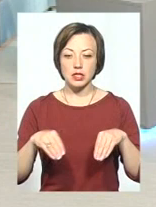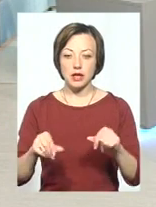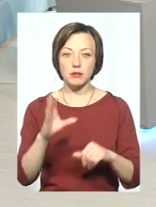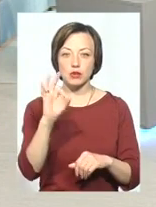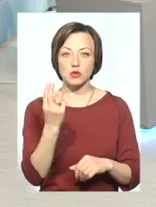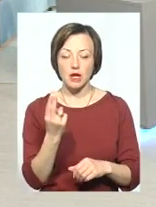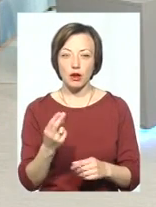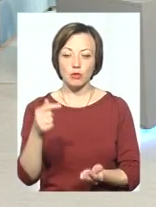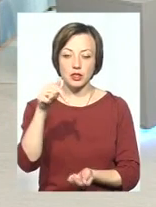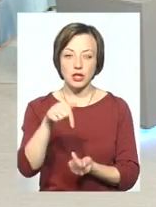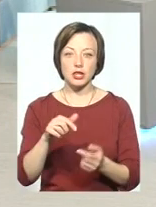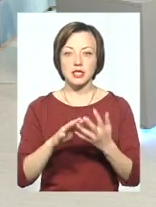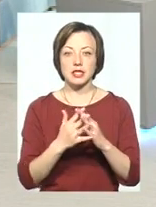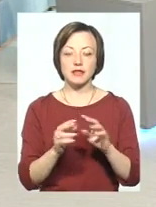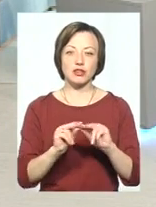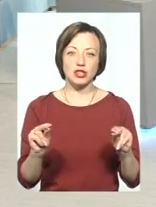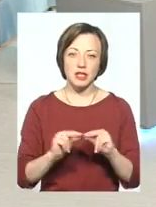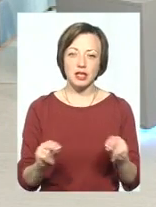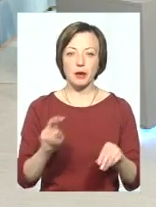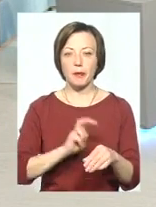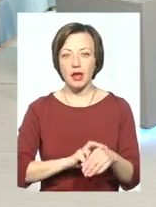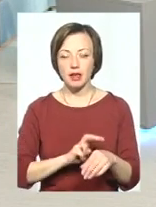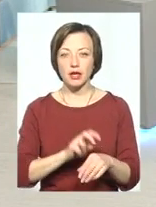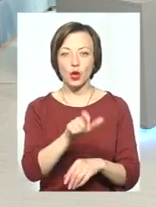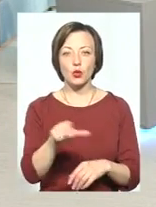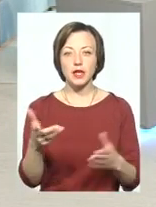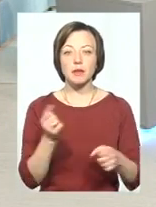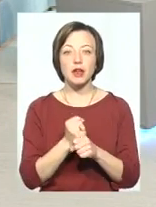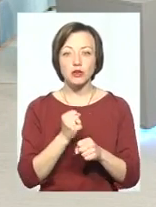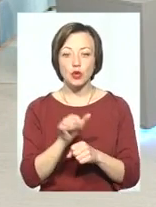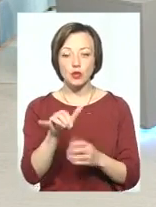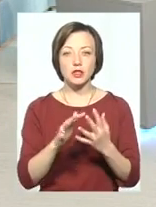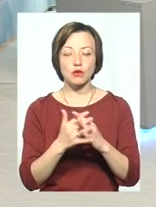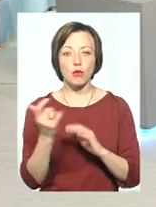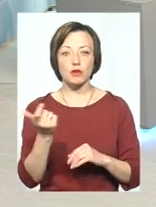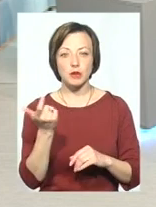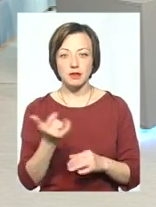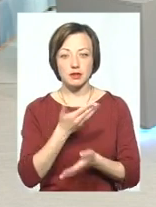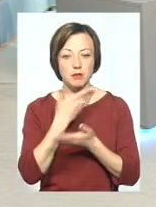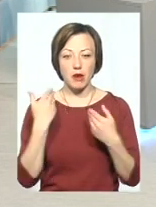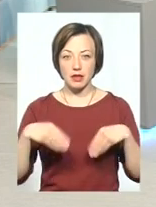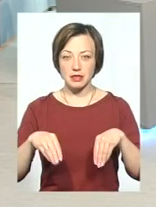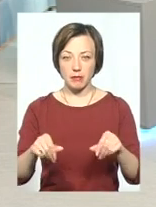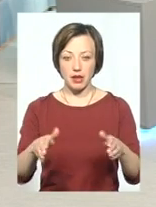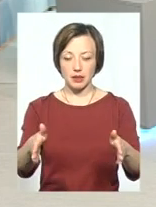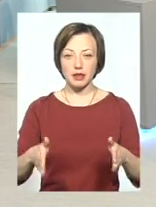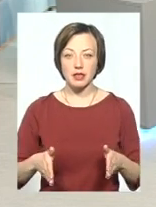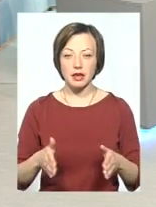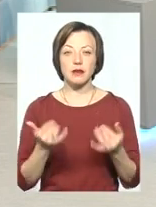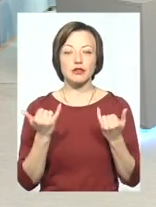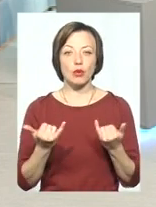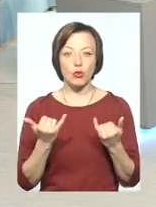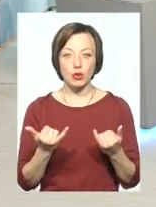соціального призначення, тобто сільські вчителі, медики, люди, які працюють у сільському господарстві і не мають земельних наділів. І